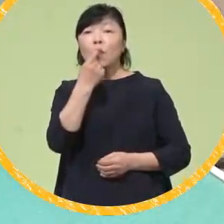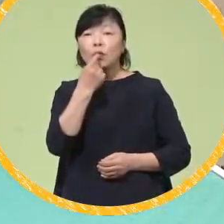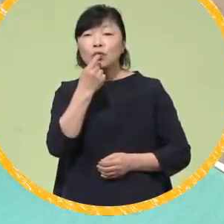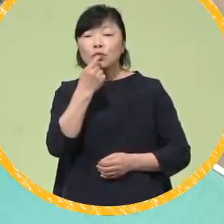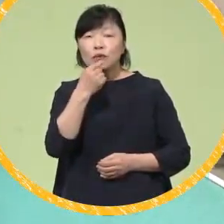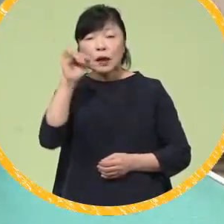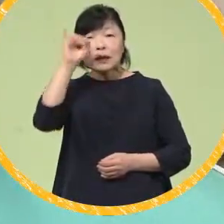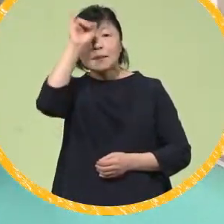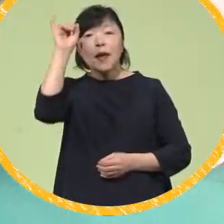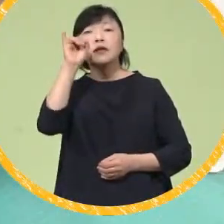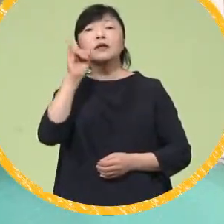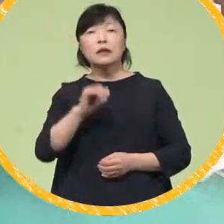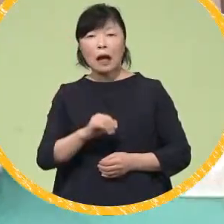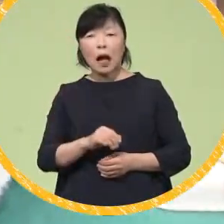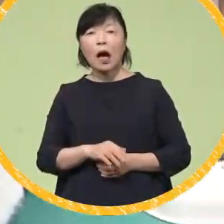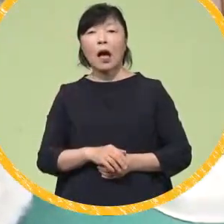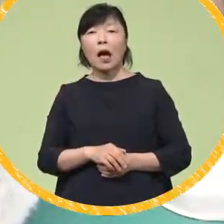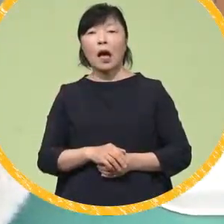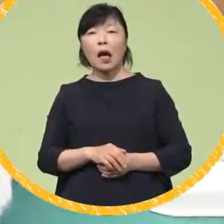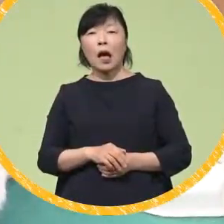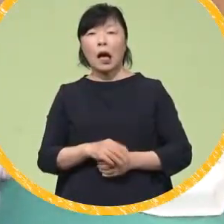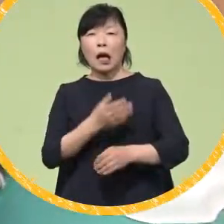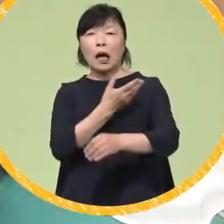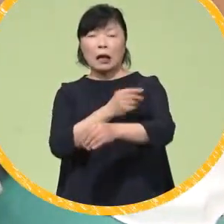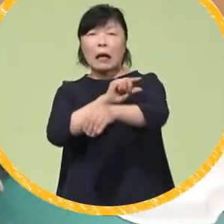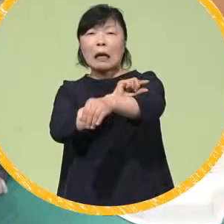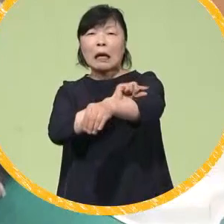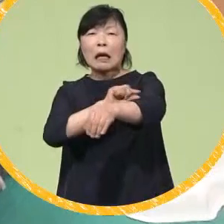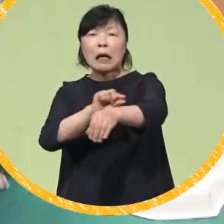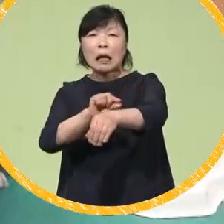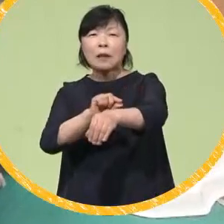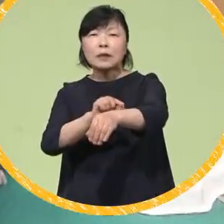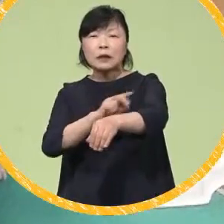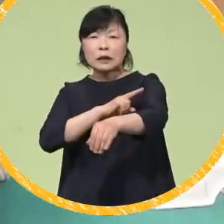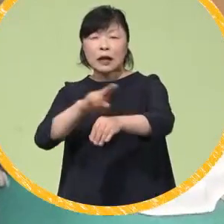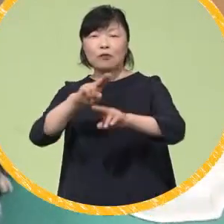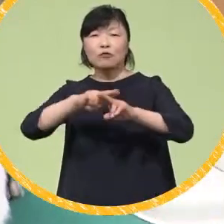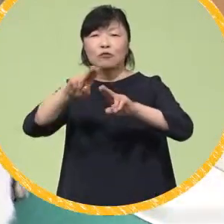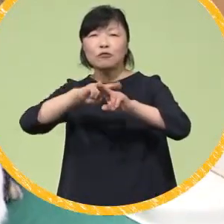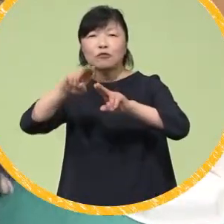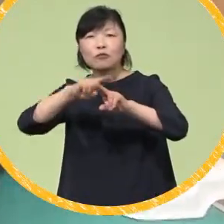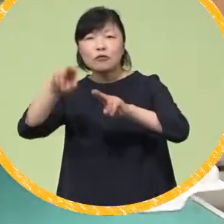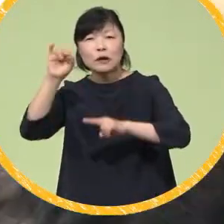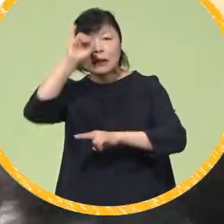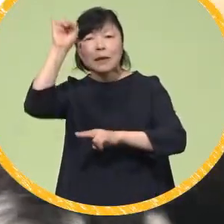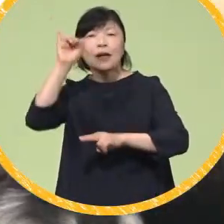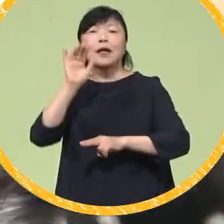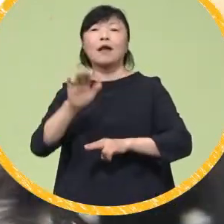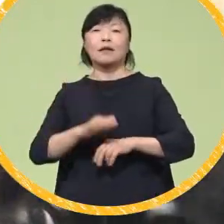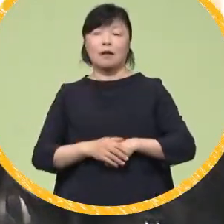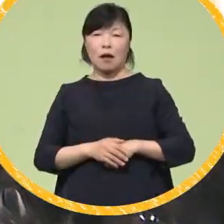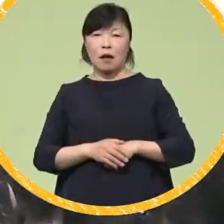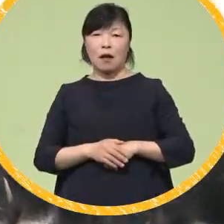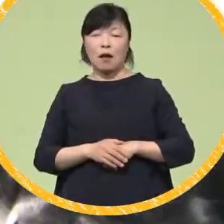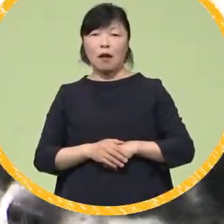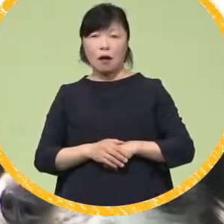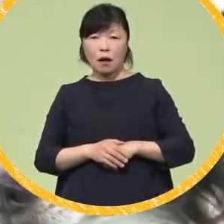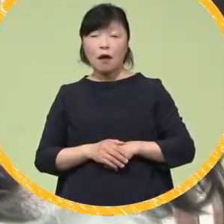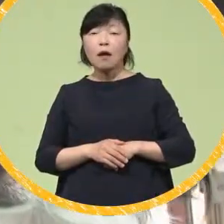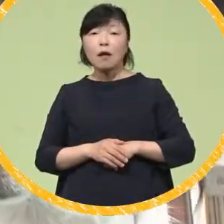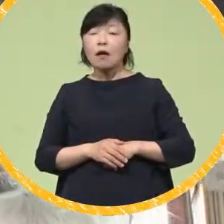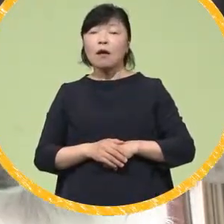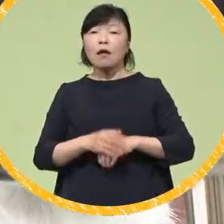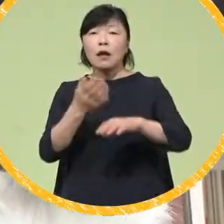イメージだと、はい、そのもう全部買っちゃうくらいの、はい、イメージだったんですよ。 中の毛をアンダーコート